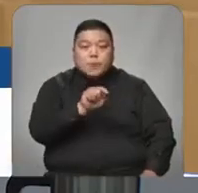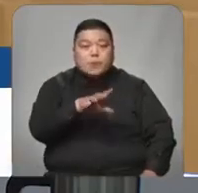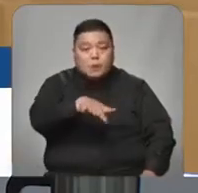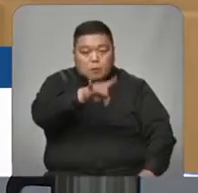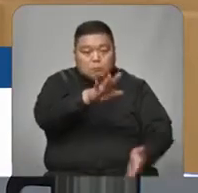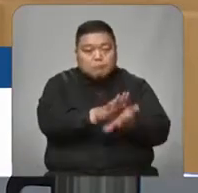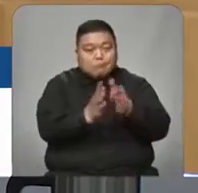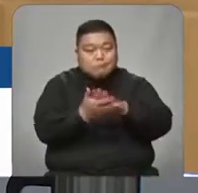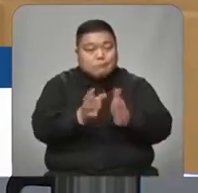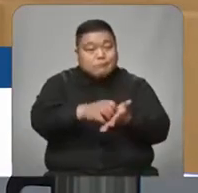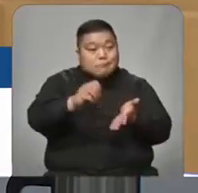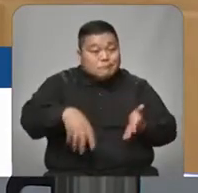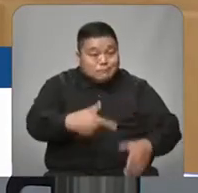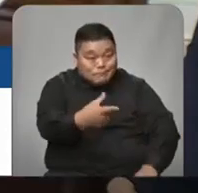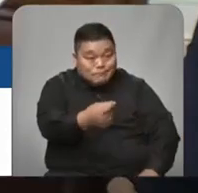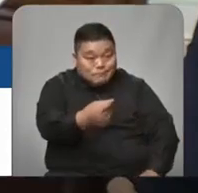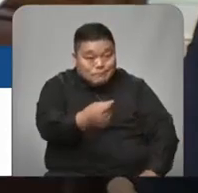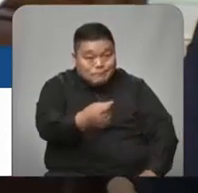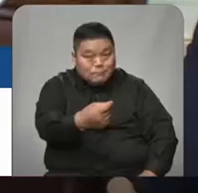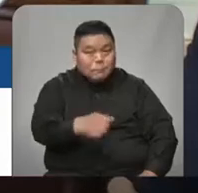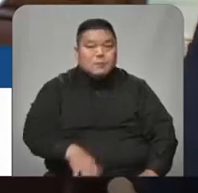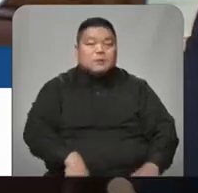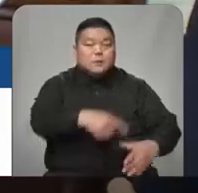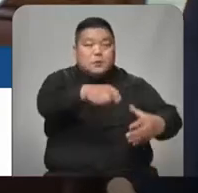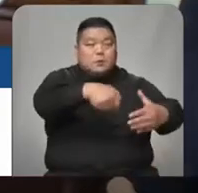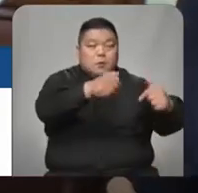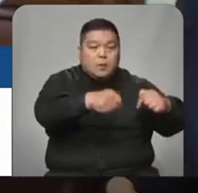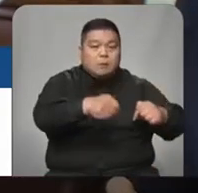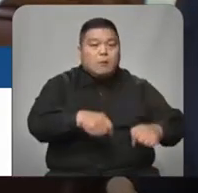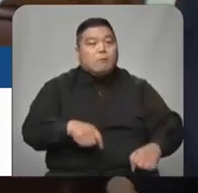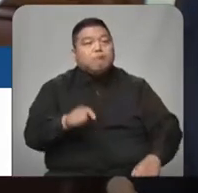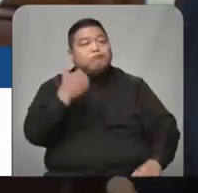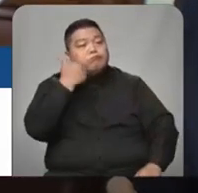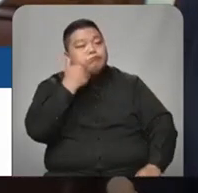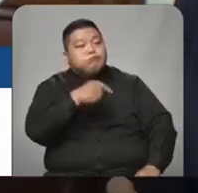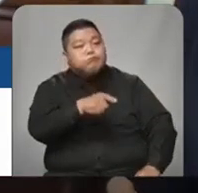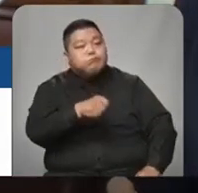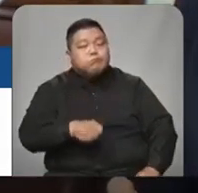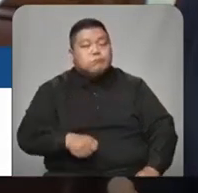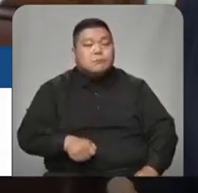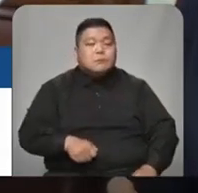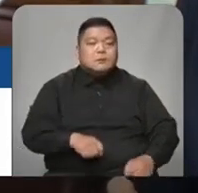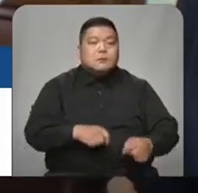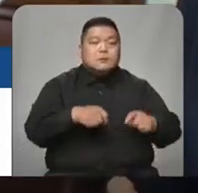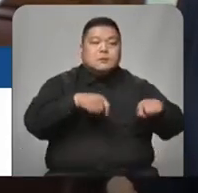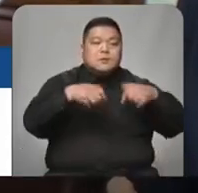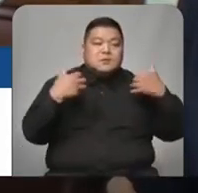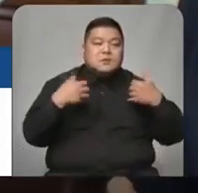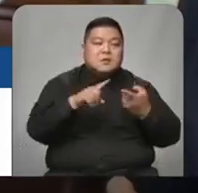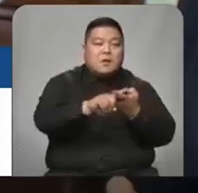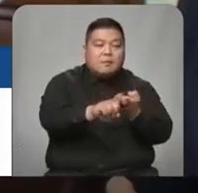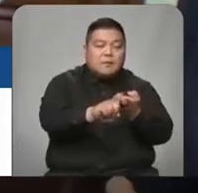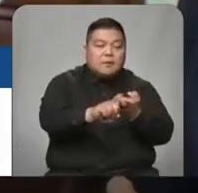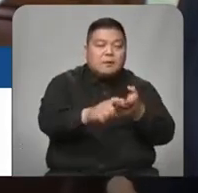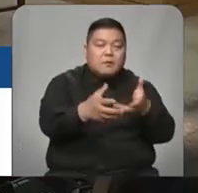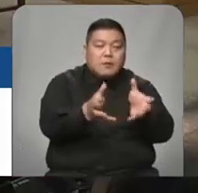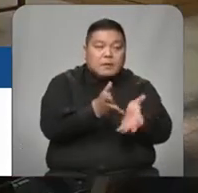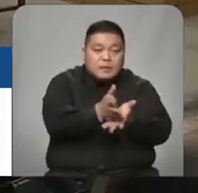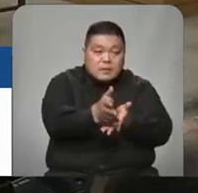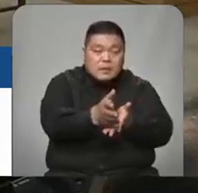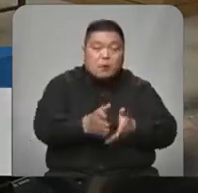때 이 유치원이 안 들어갔죠? 내부적으로요. 내부적으로 누가 잘했습니까? 그 협력관실하고 협의